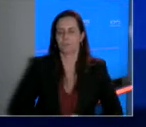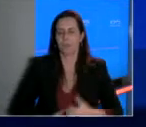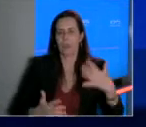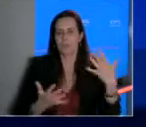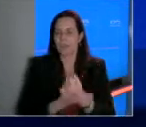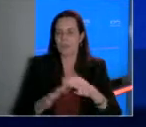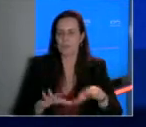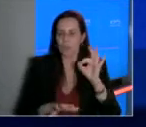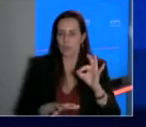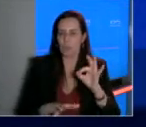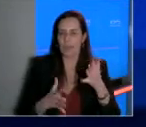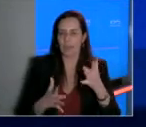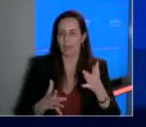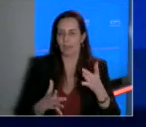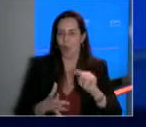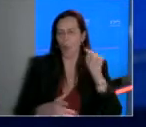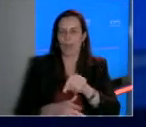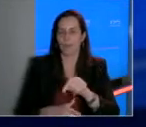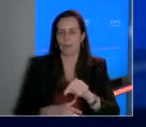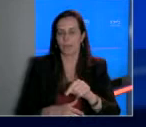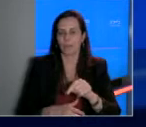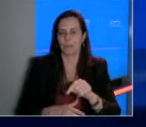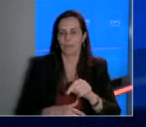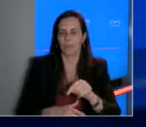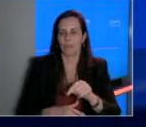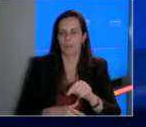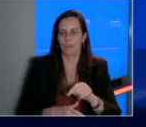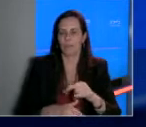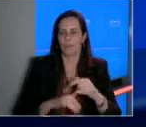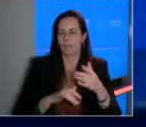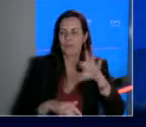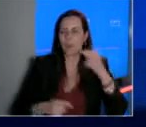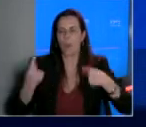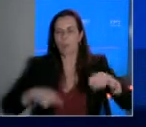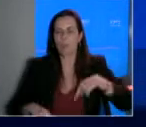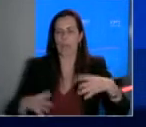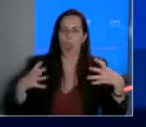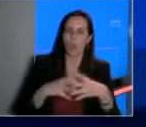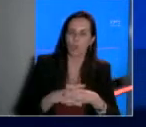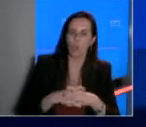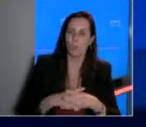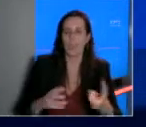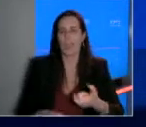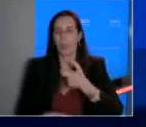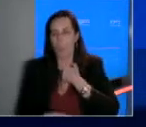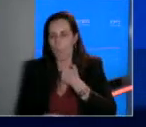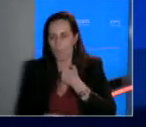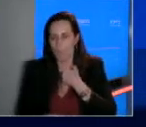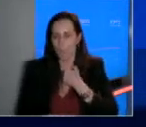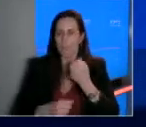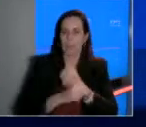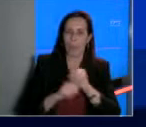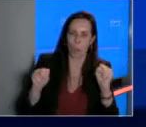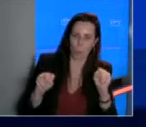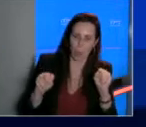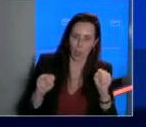הצליח למצוא איזושהי דרך להתחמק מזה ולקטור לזה כל מיני תירוצים של אחדות וחירום